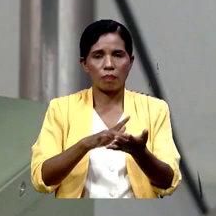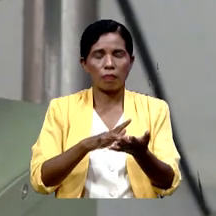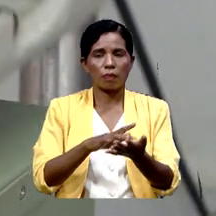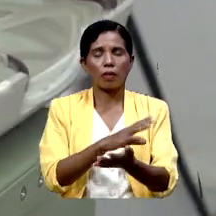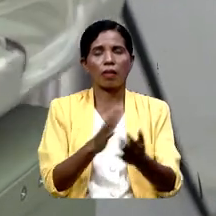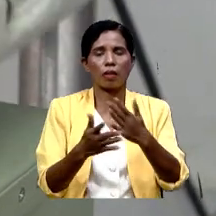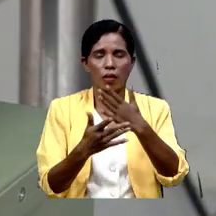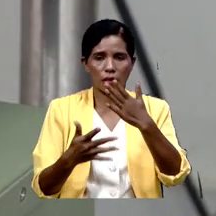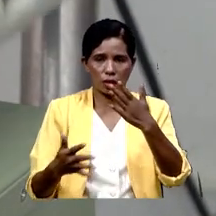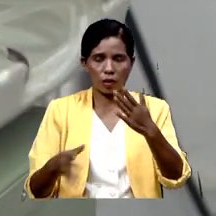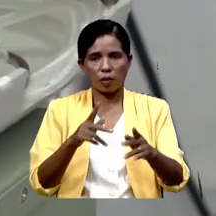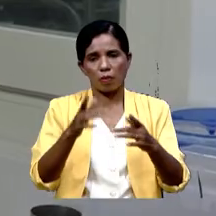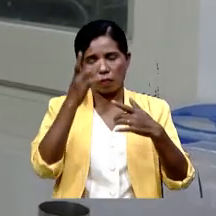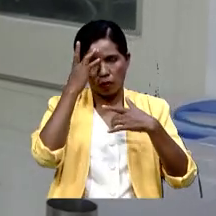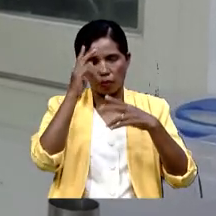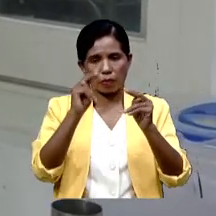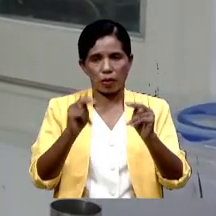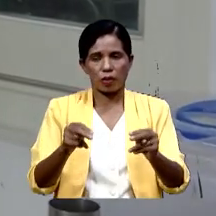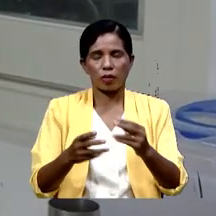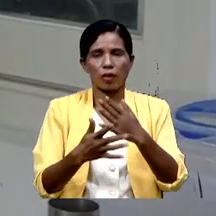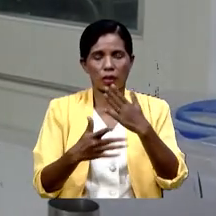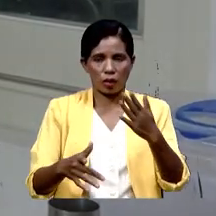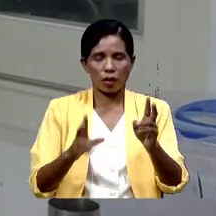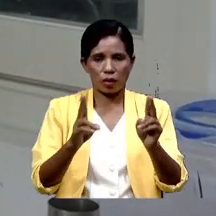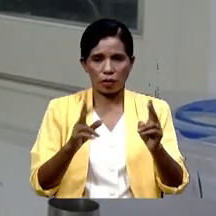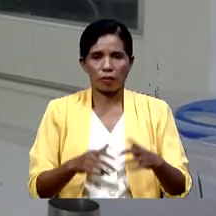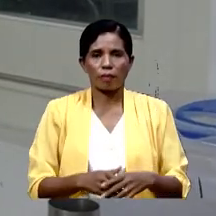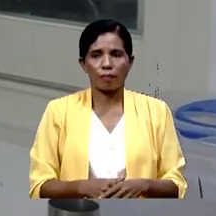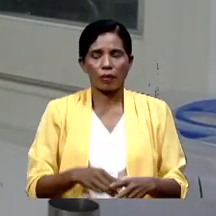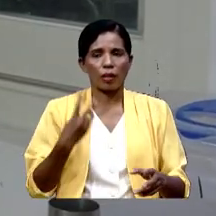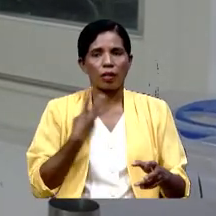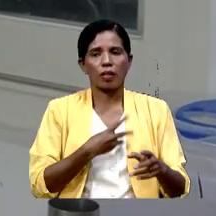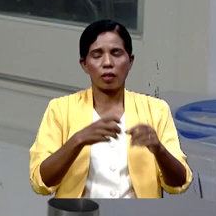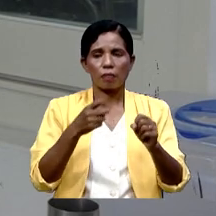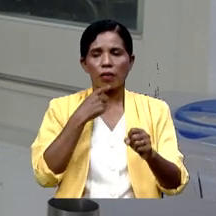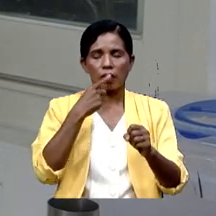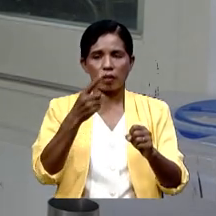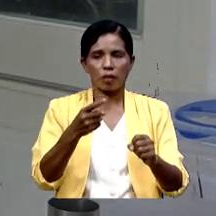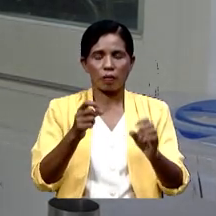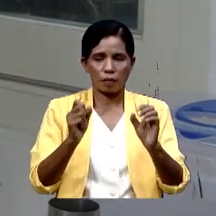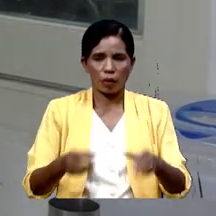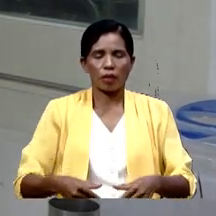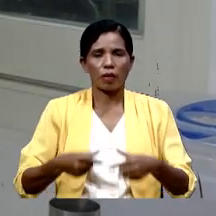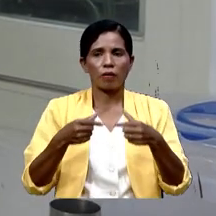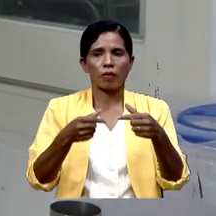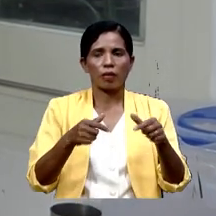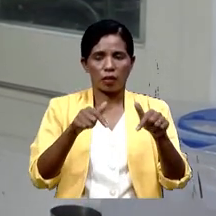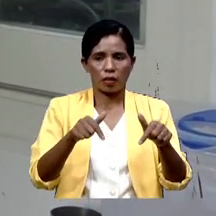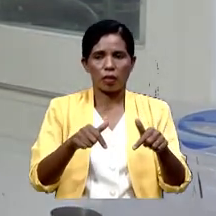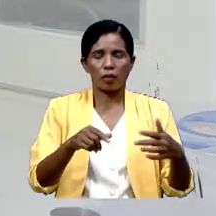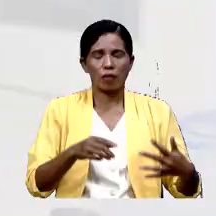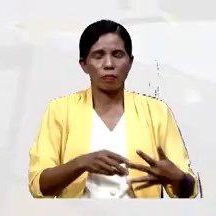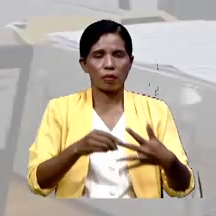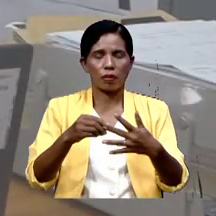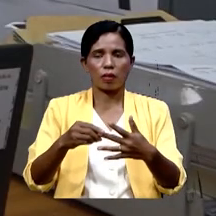ne be precisa rang urgente. Stok rang tabela de yang kata se bela disponível. Ia ne lili wiha golongan